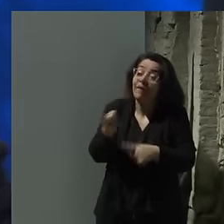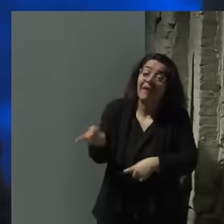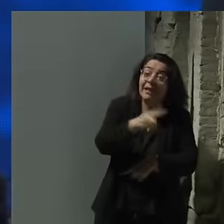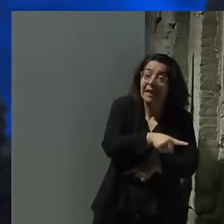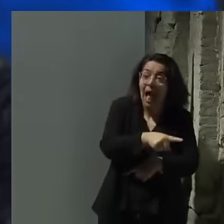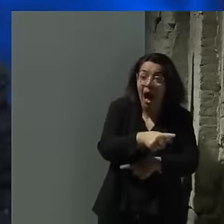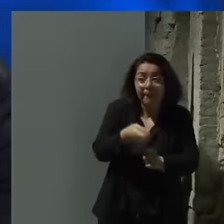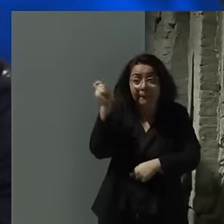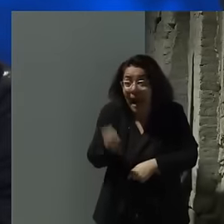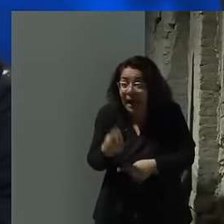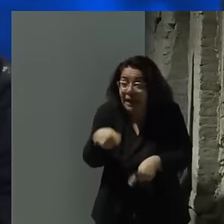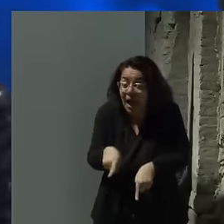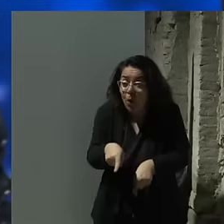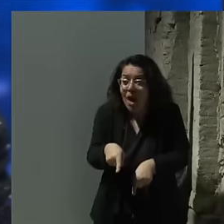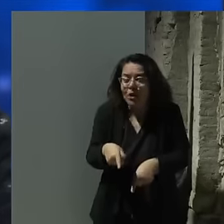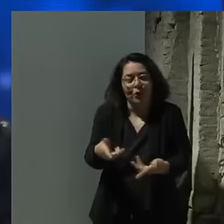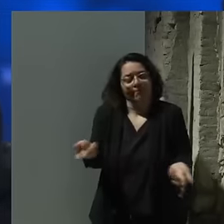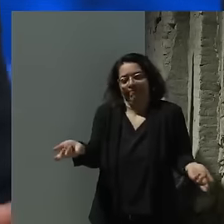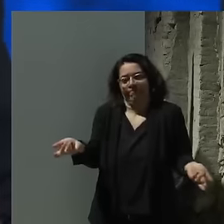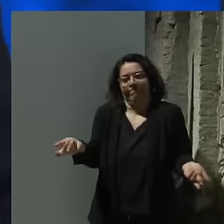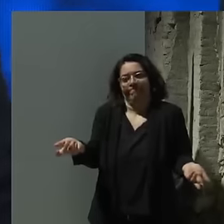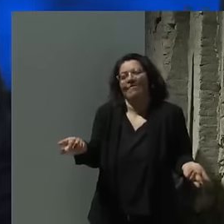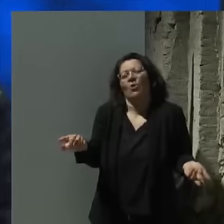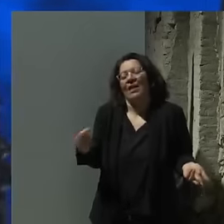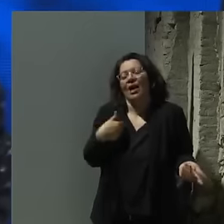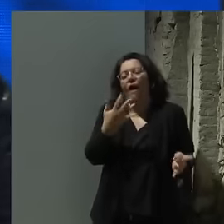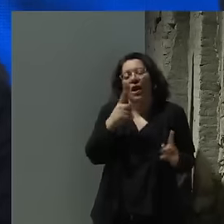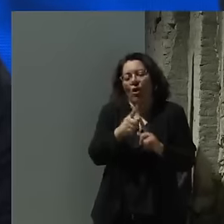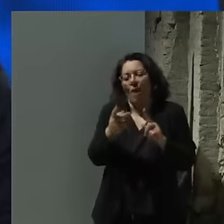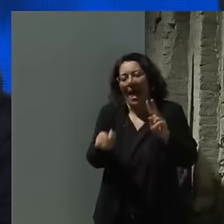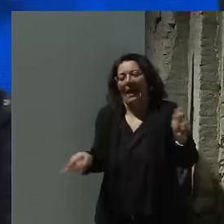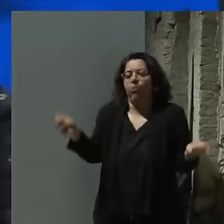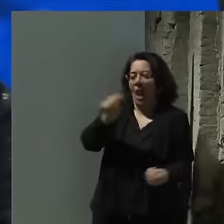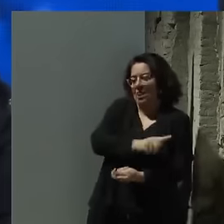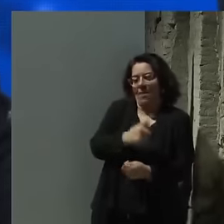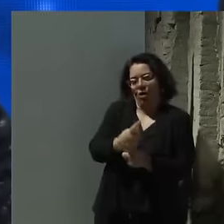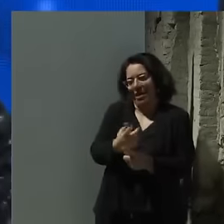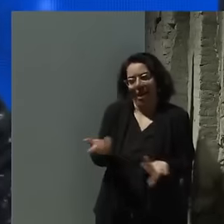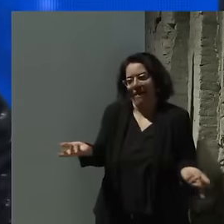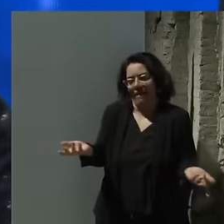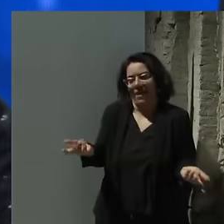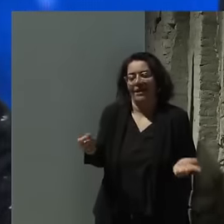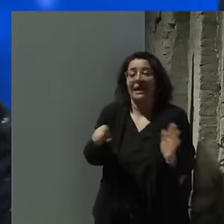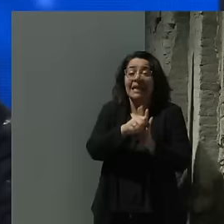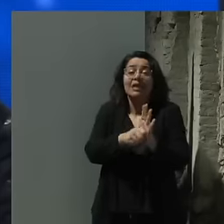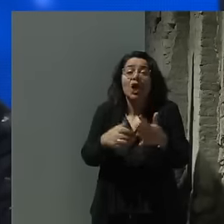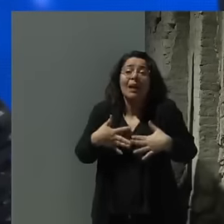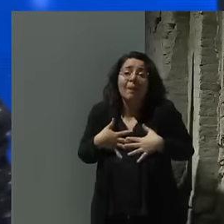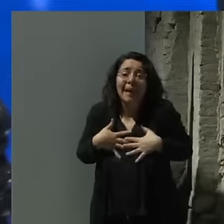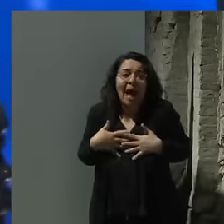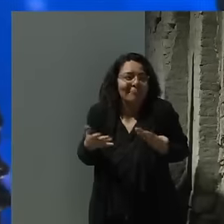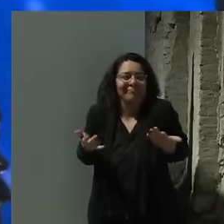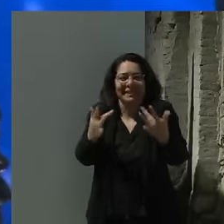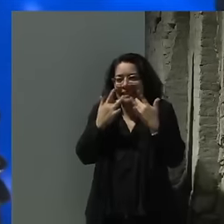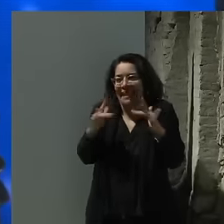manifestazione, non lo so. E quindi volevo rimarcare questa cosa. Per quanto riguarda la mia storia è semplice. Io